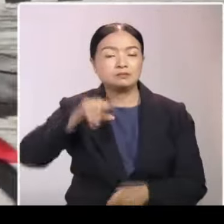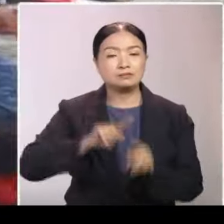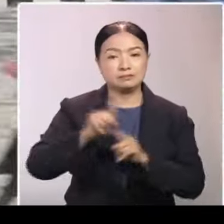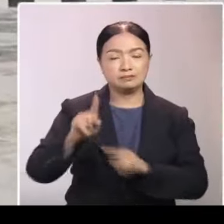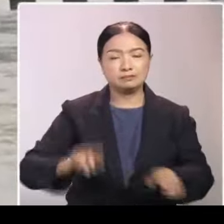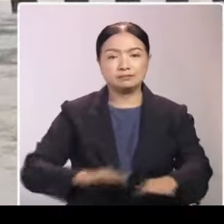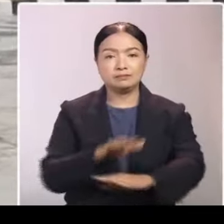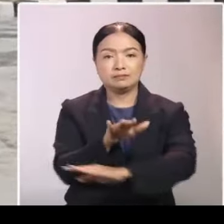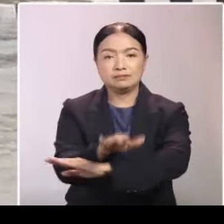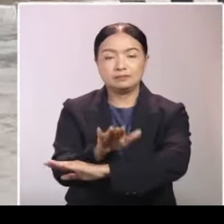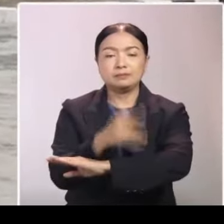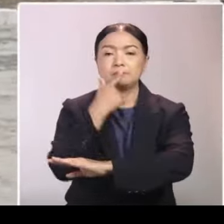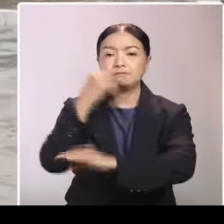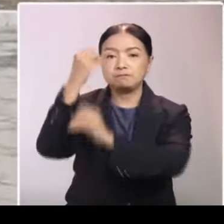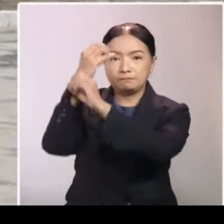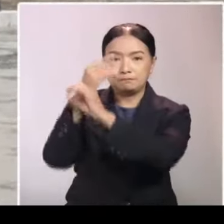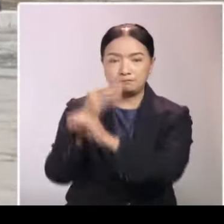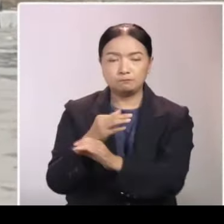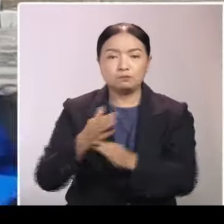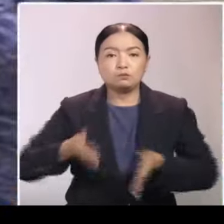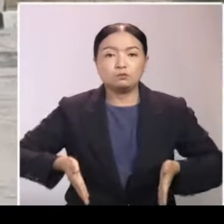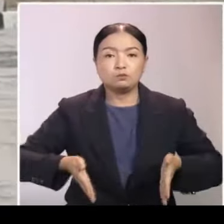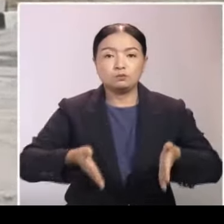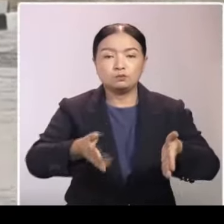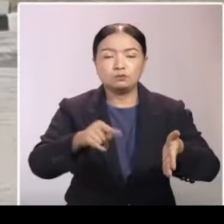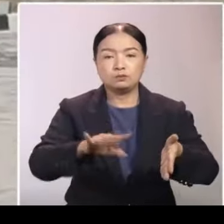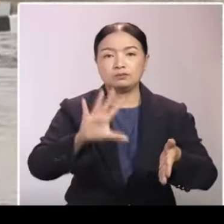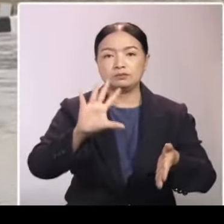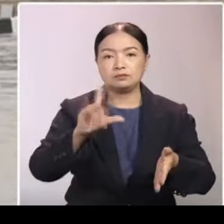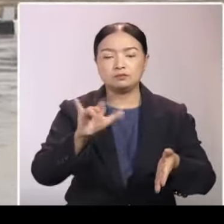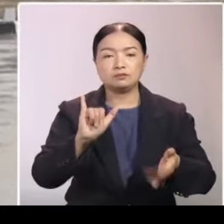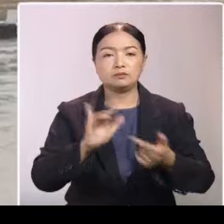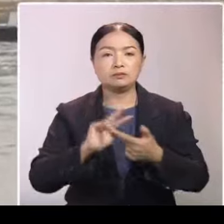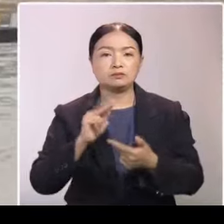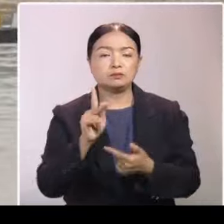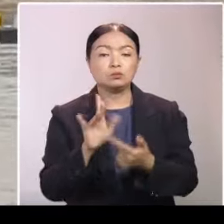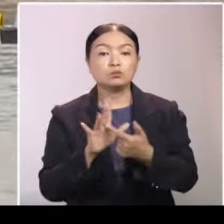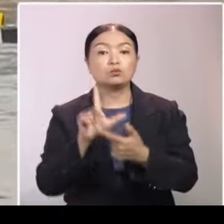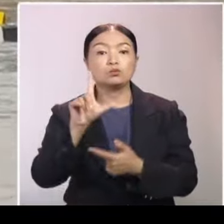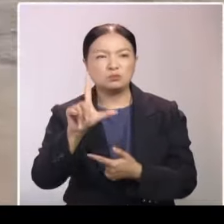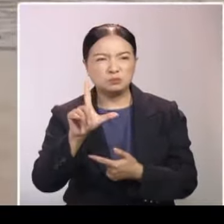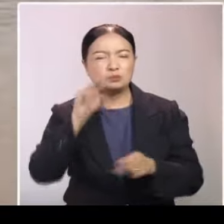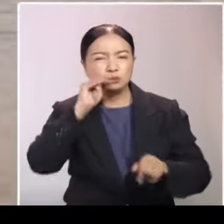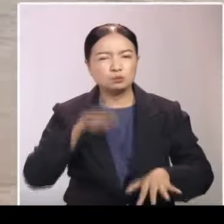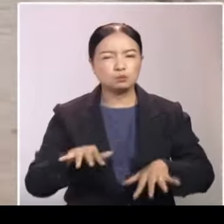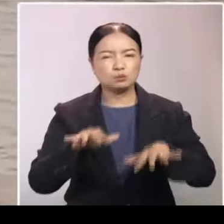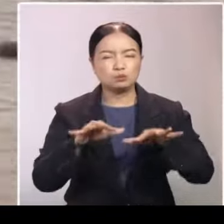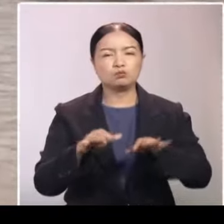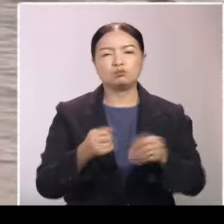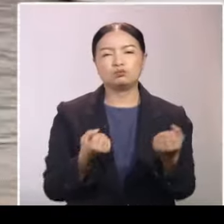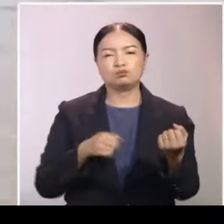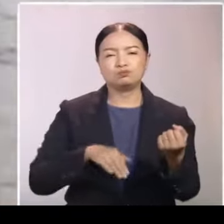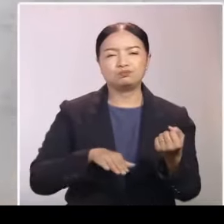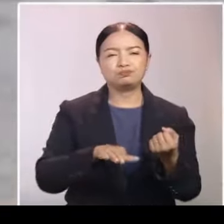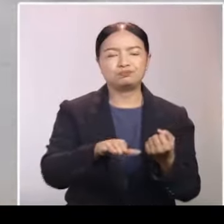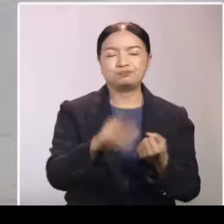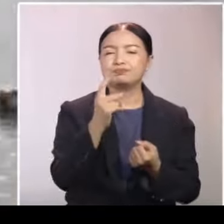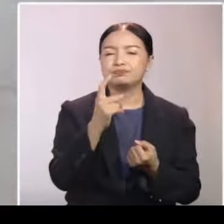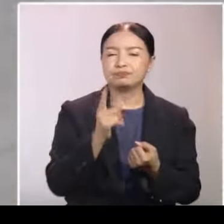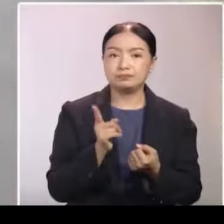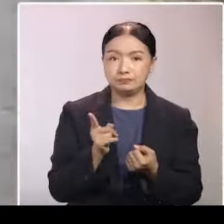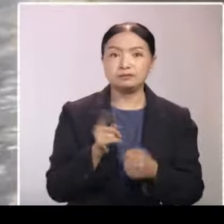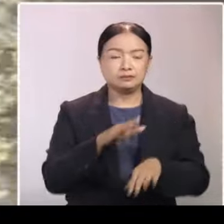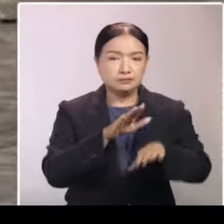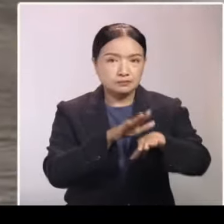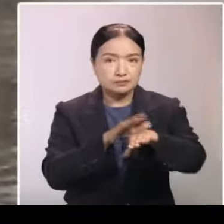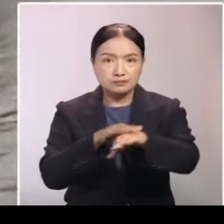แดงคำสายทองถนนชยางกูรมีน้ำท่วมขังนะครับรถเล็กไม่สามารถสัญจรได้นี่แบบนี้นะฮะก็มีการแจ้ง